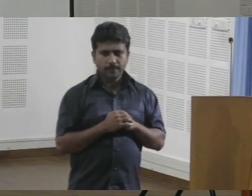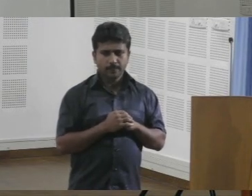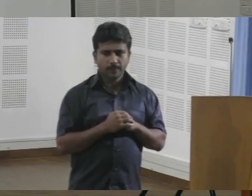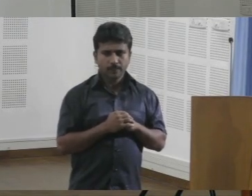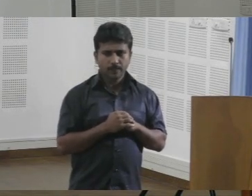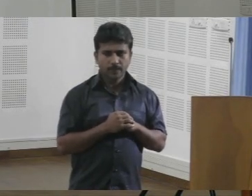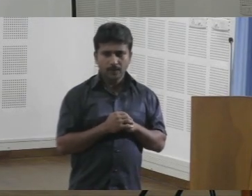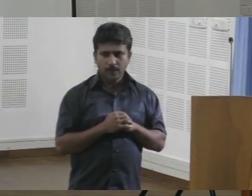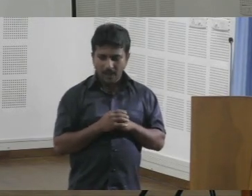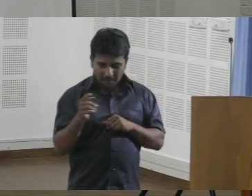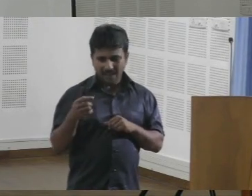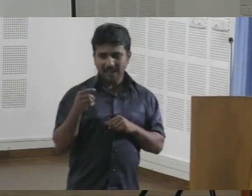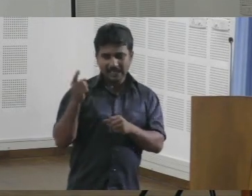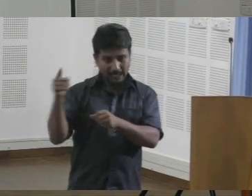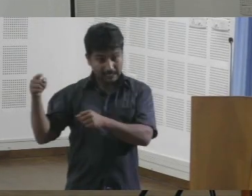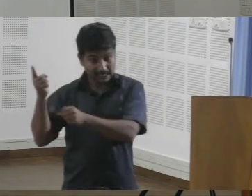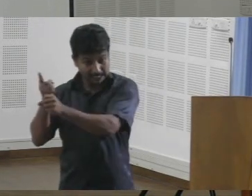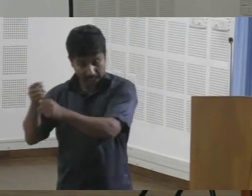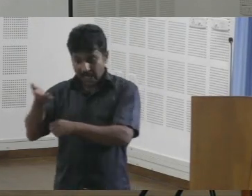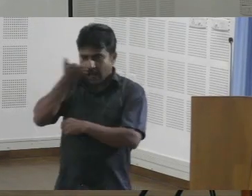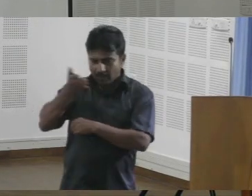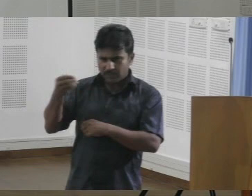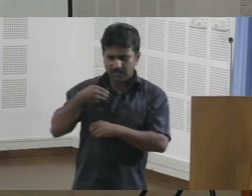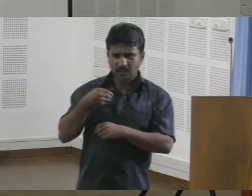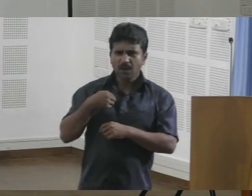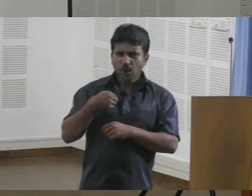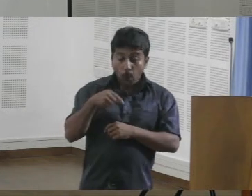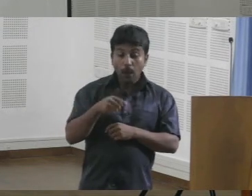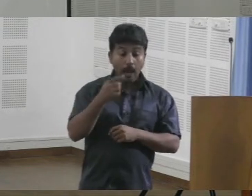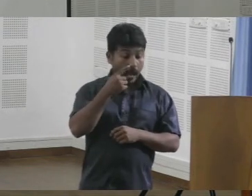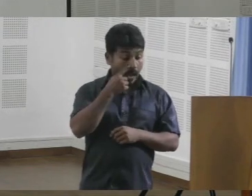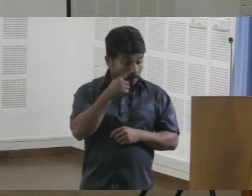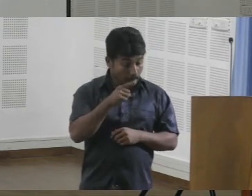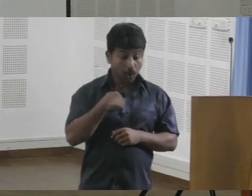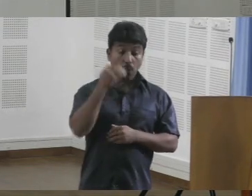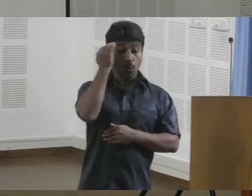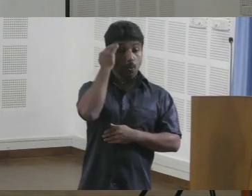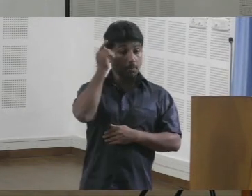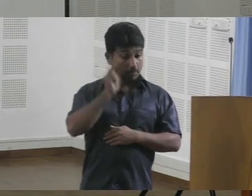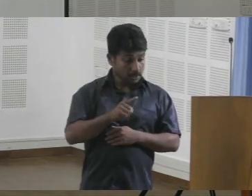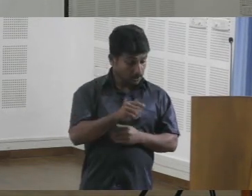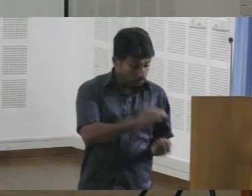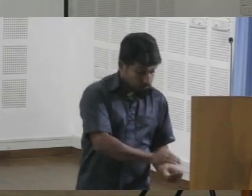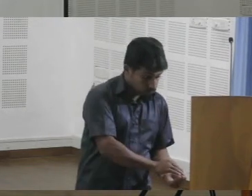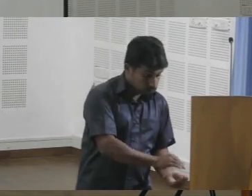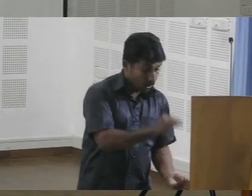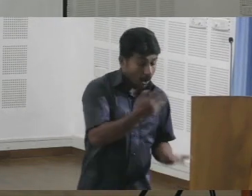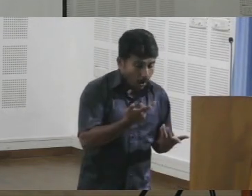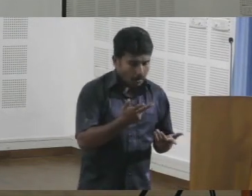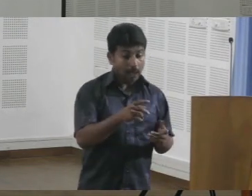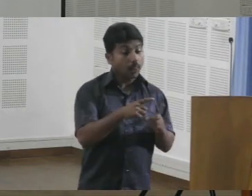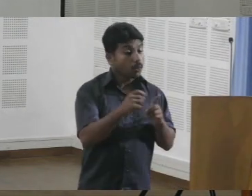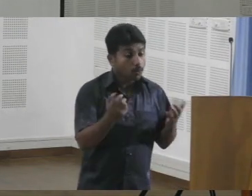പിന്നെ എന്നോട് പറഞ്ഞു, ഒരാത്മ അറിഞ്ഞിരിക്കണം എന്തൊക്കെയാണ് ചെയ്യേണ്ടത് ഓരോ സ്റ്റേജില്, ഒരിക്കലും ഒരു ഡിപ്പെൻഡ്